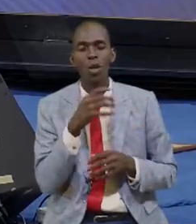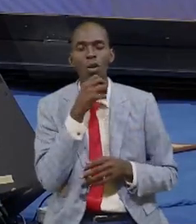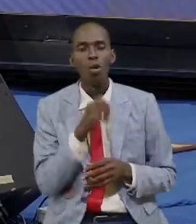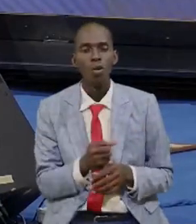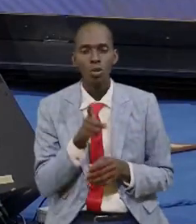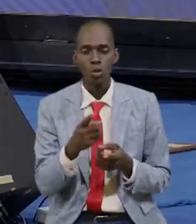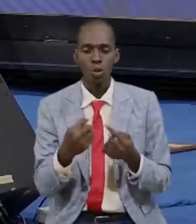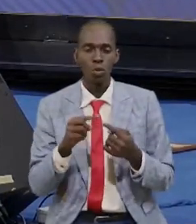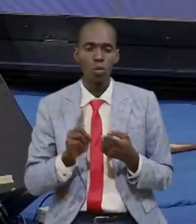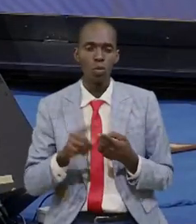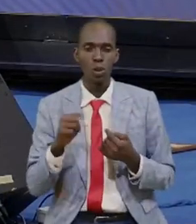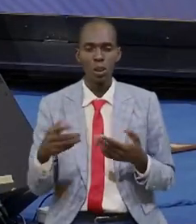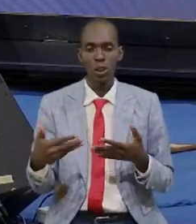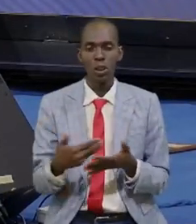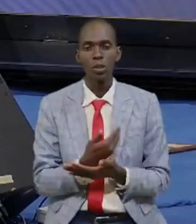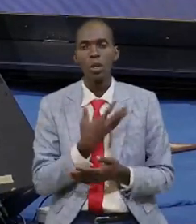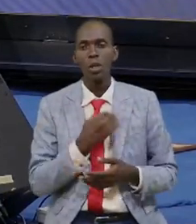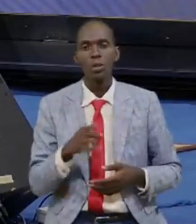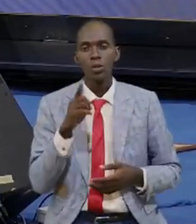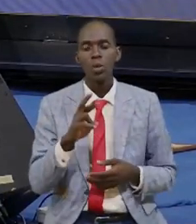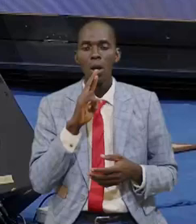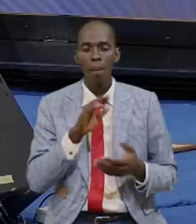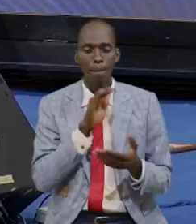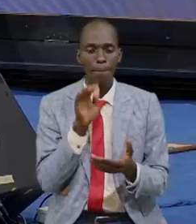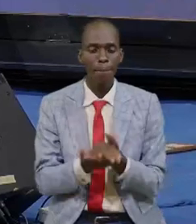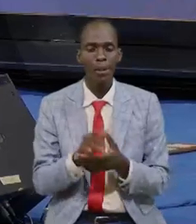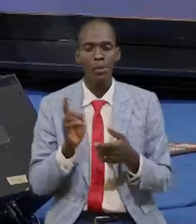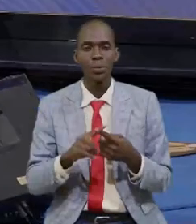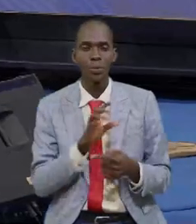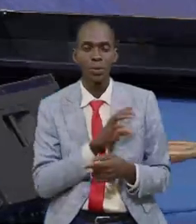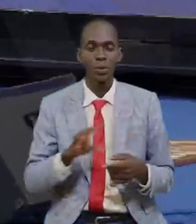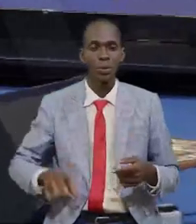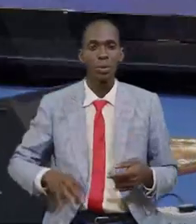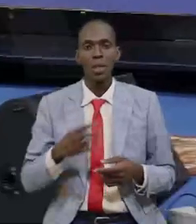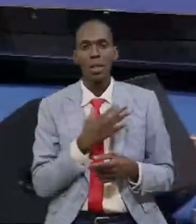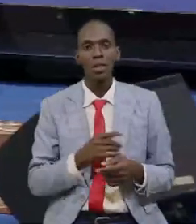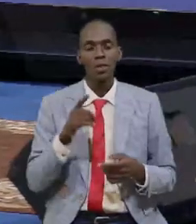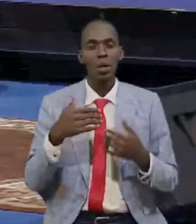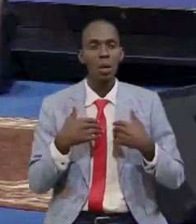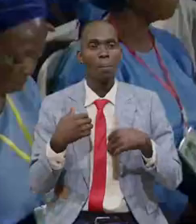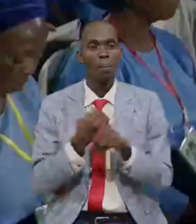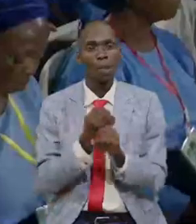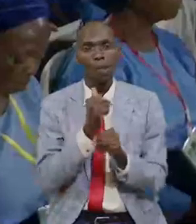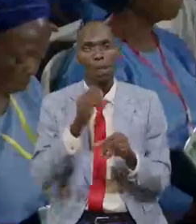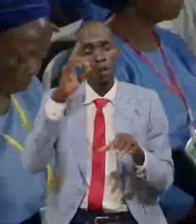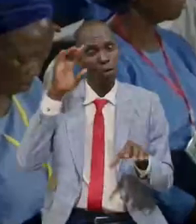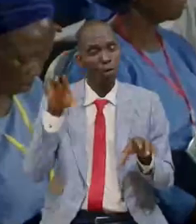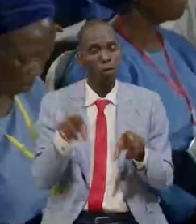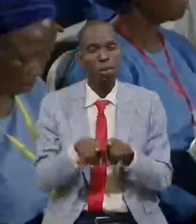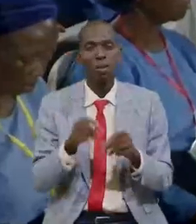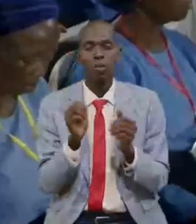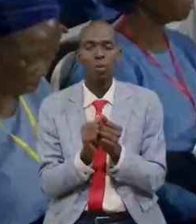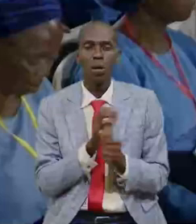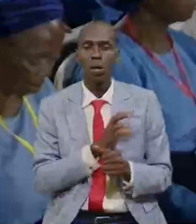au nouveau. Et vous êtes marié à Christ. Et vous faites alliance avec Christ. Vous dites